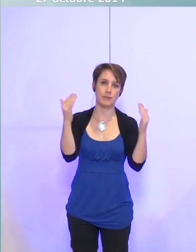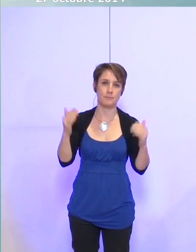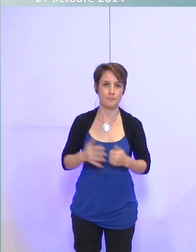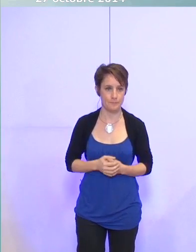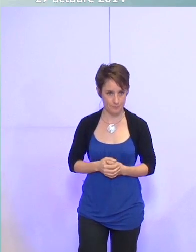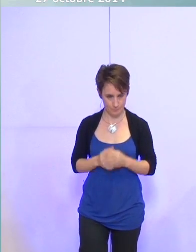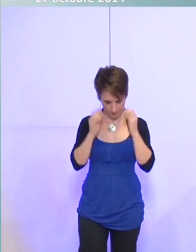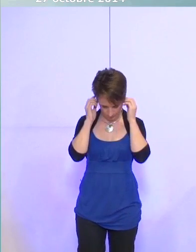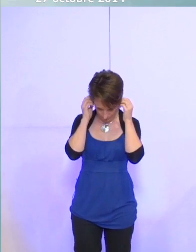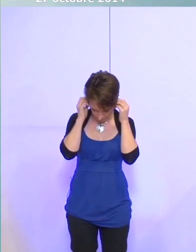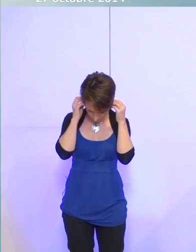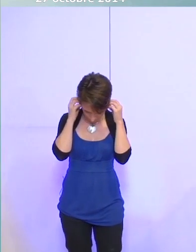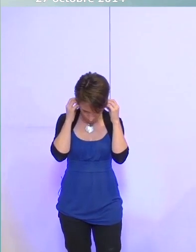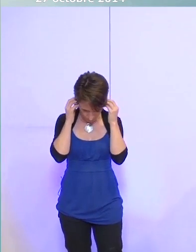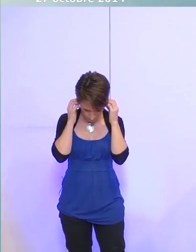Merci.